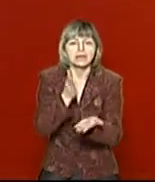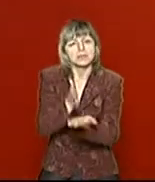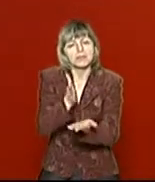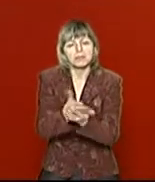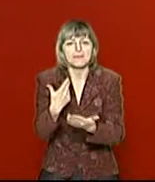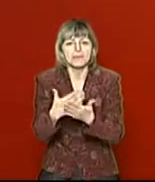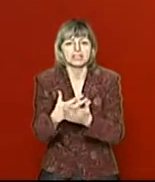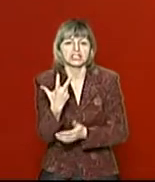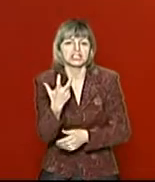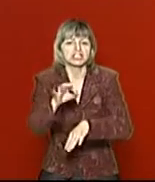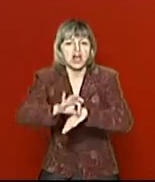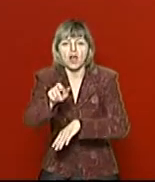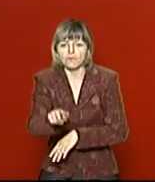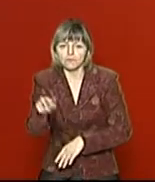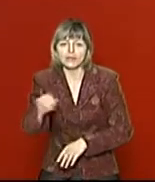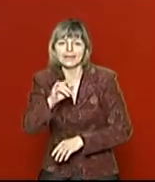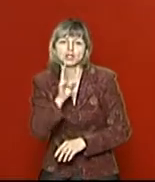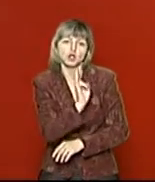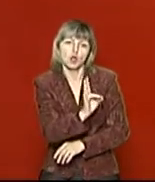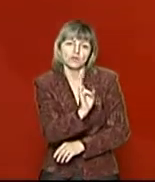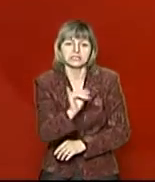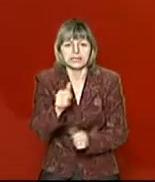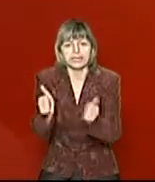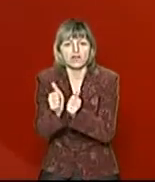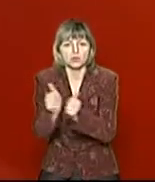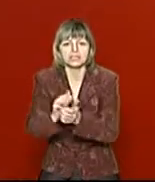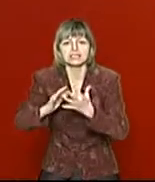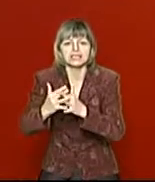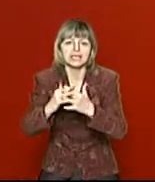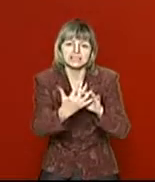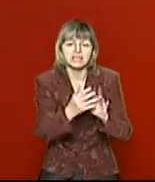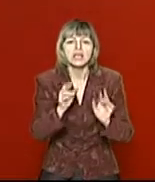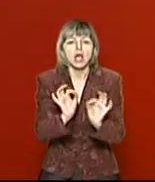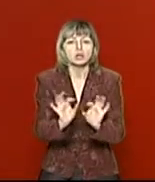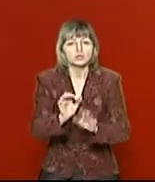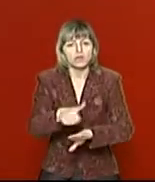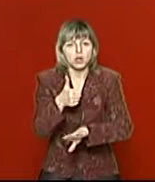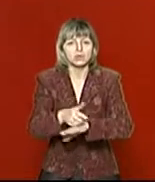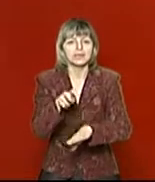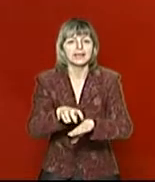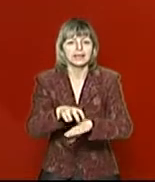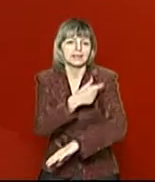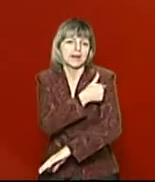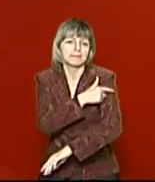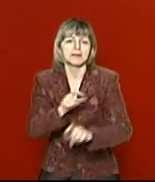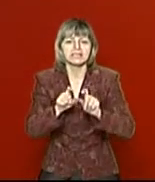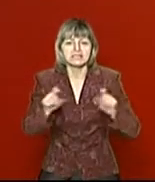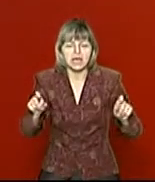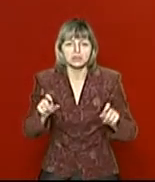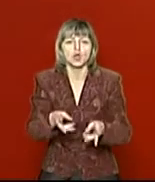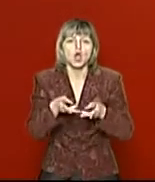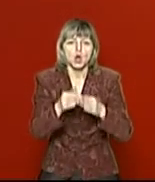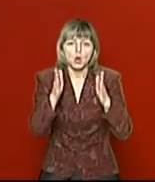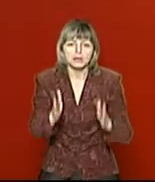перебуває майже 300 хворих з Нововолинська та навколишніх сіл. Як розповів головний лікар медзакладу Віктор Мороз,